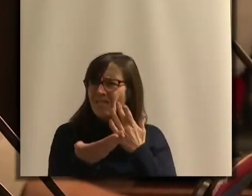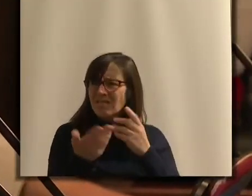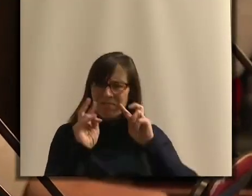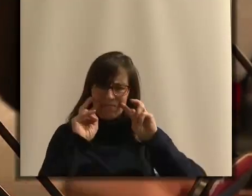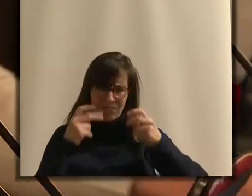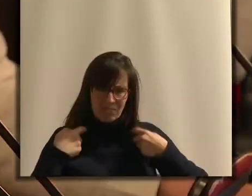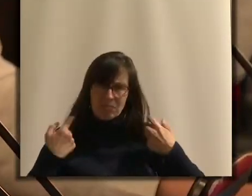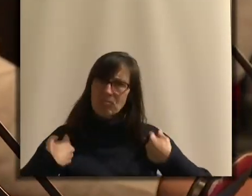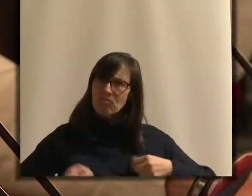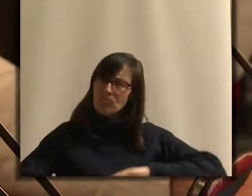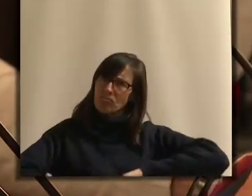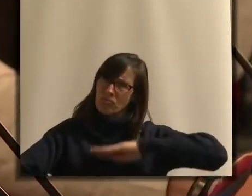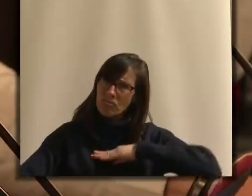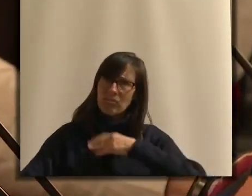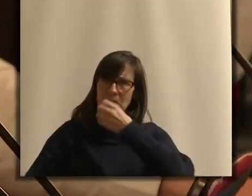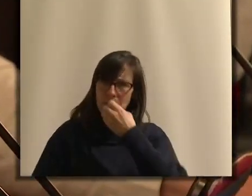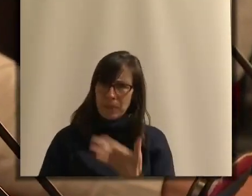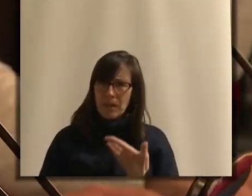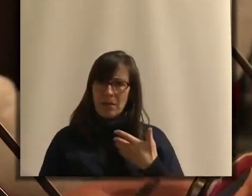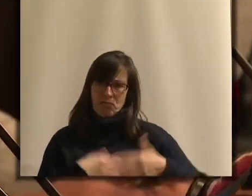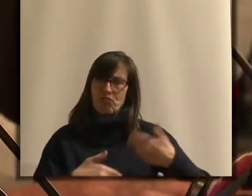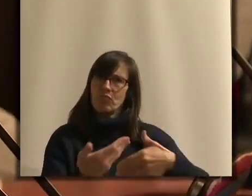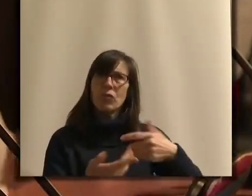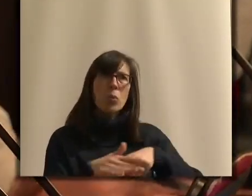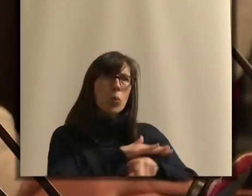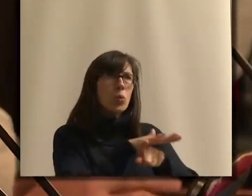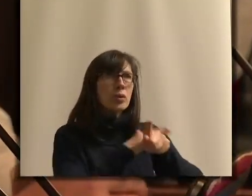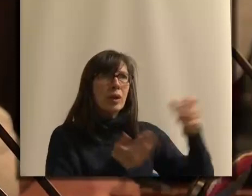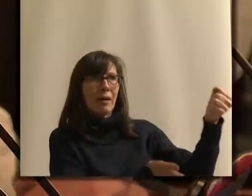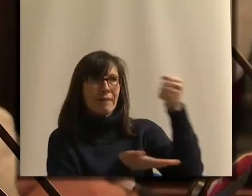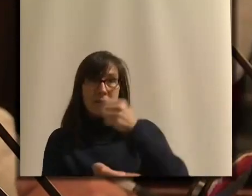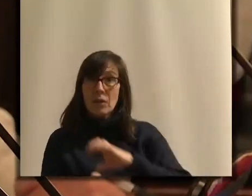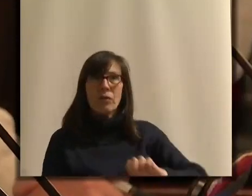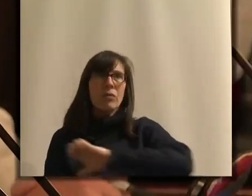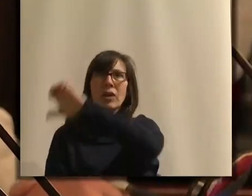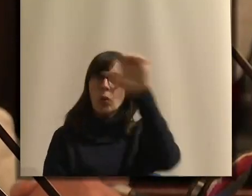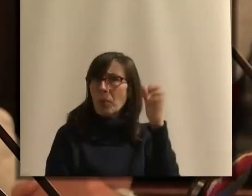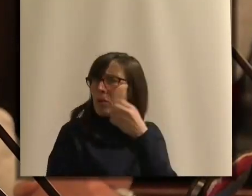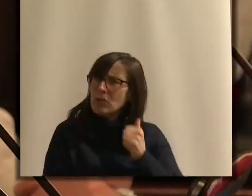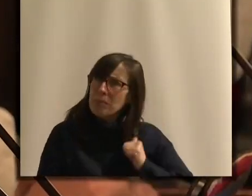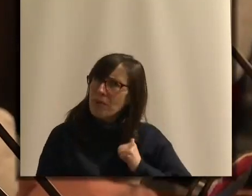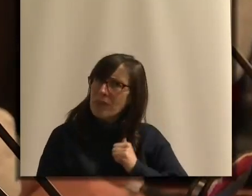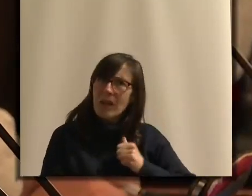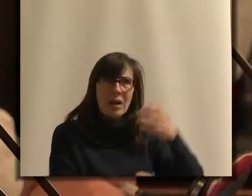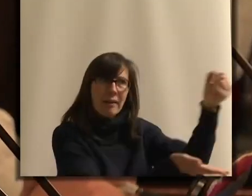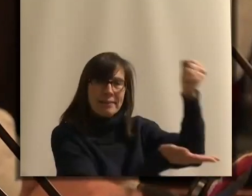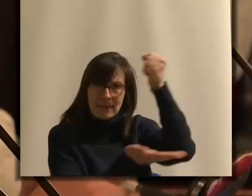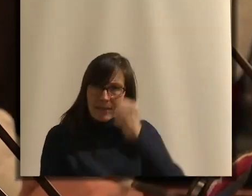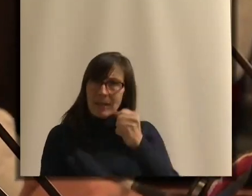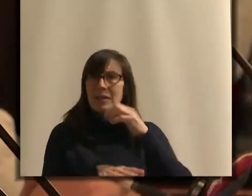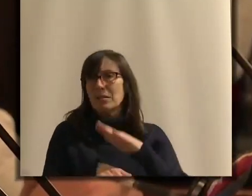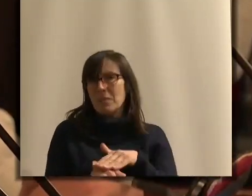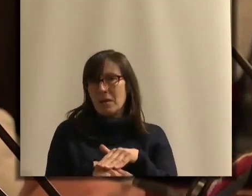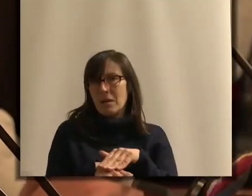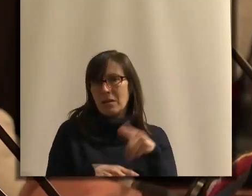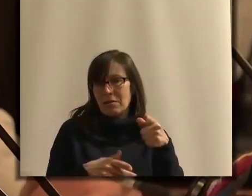que ens ho creguéssim de debò i que busquéssim el finançament. Ara tenim fons europeus que ho hem d'aprofitar i per tant